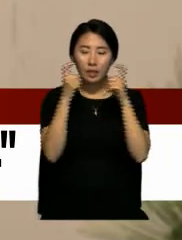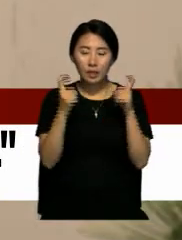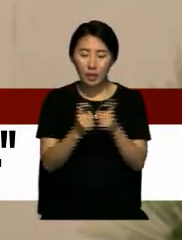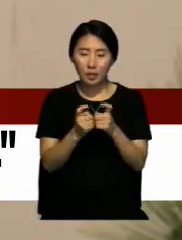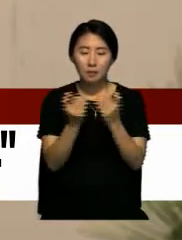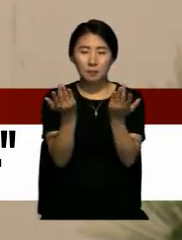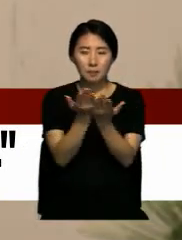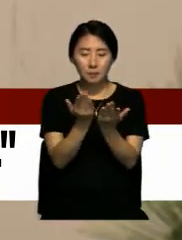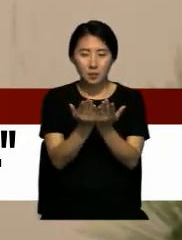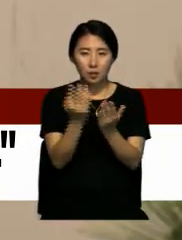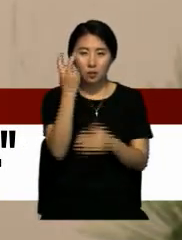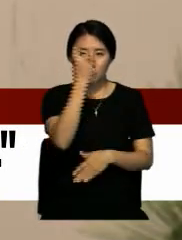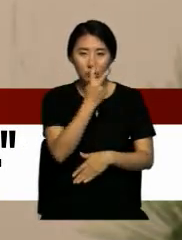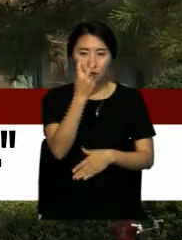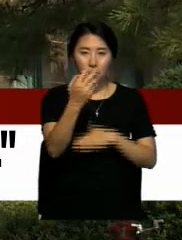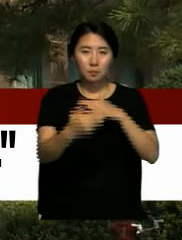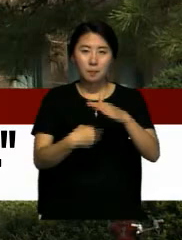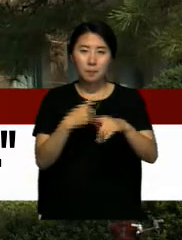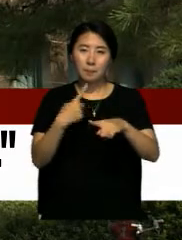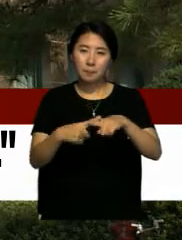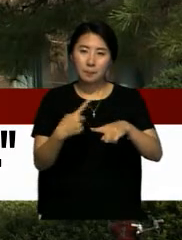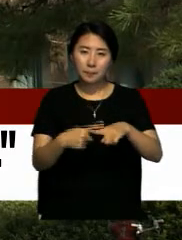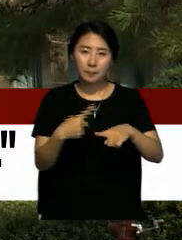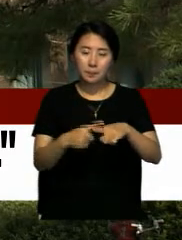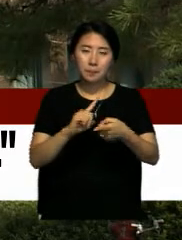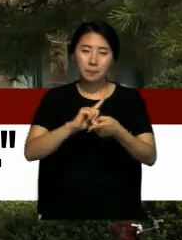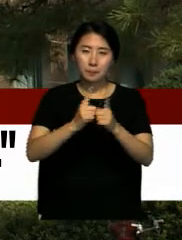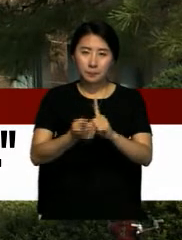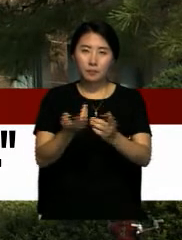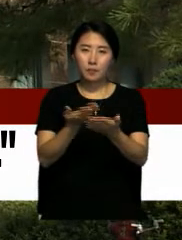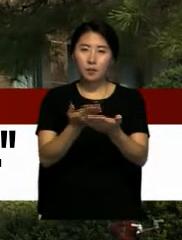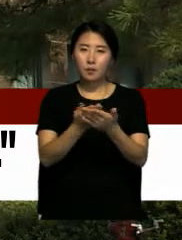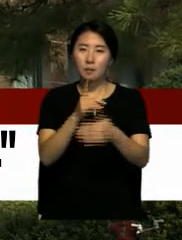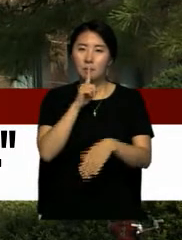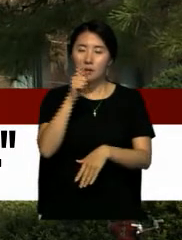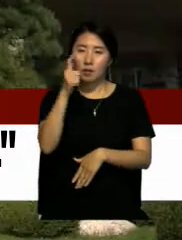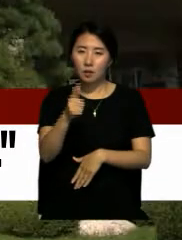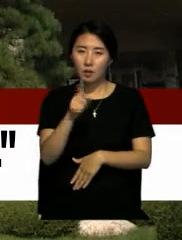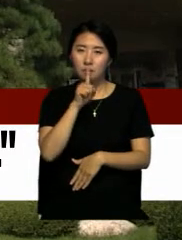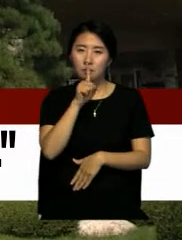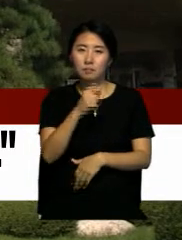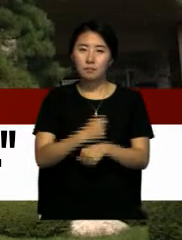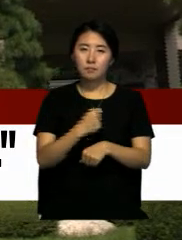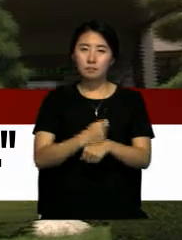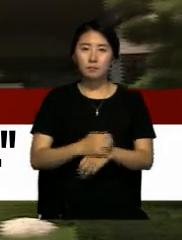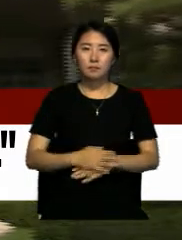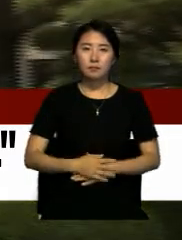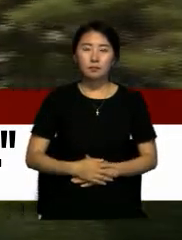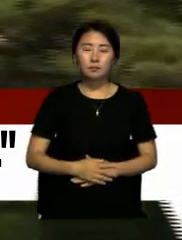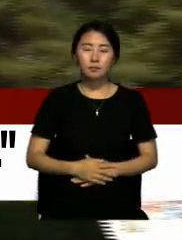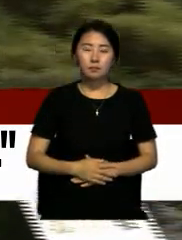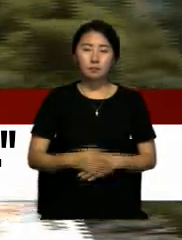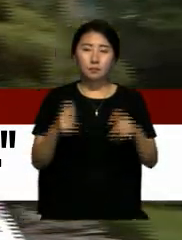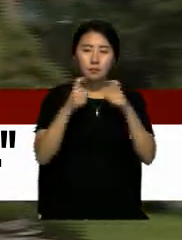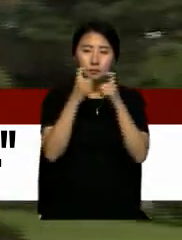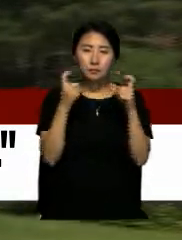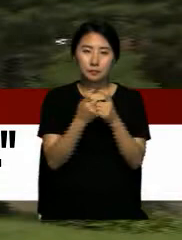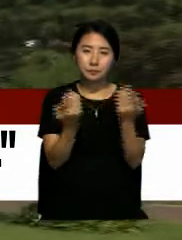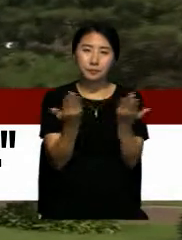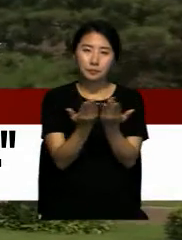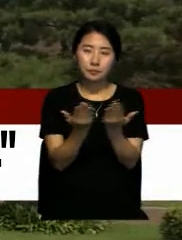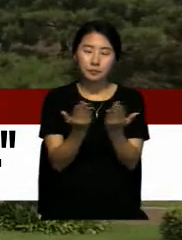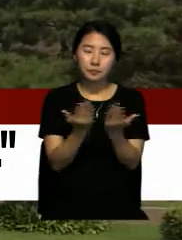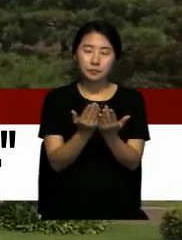적격성 조사로 예비 타당성 조사를 대체해달라고 기재부에 강력 요구할 방침입니다. 민자 적격성